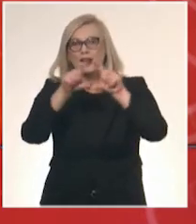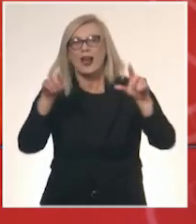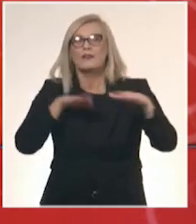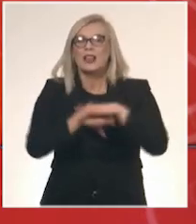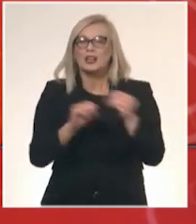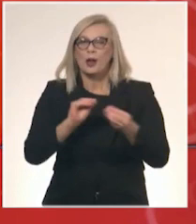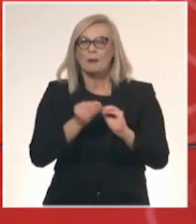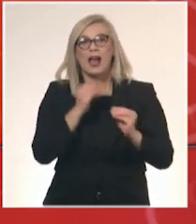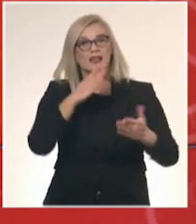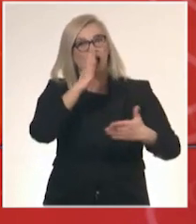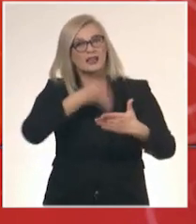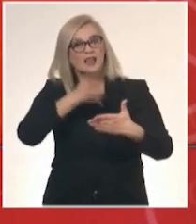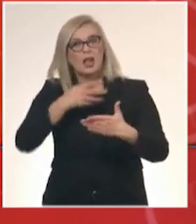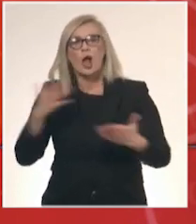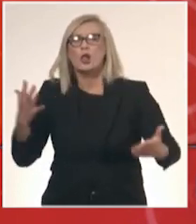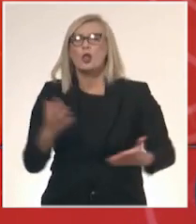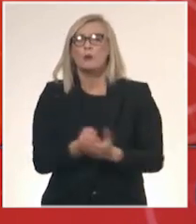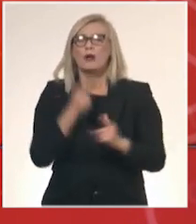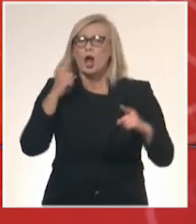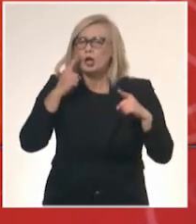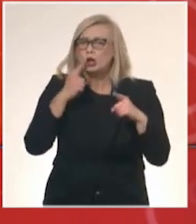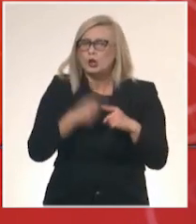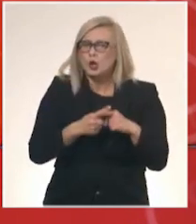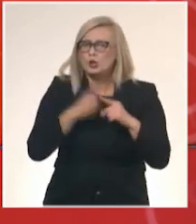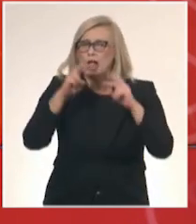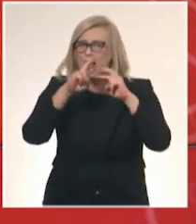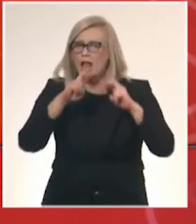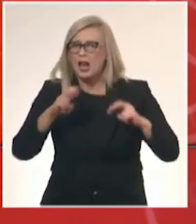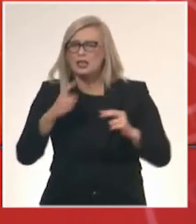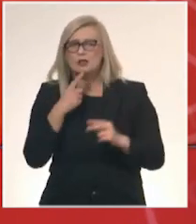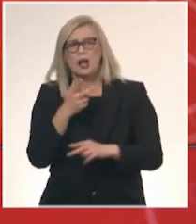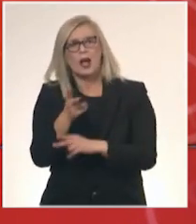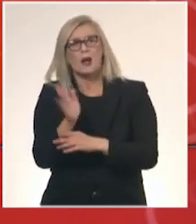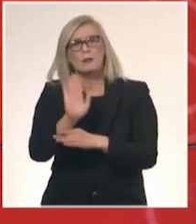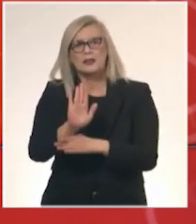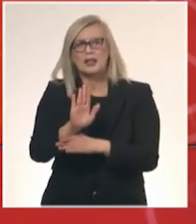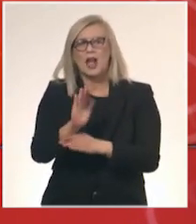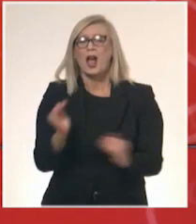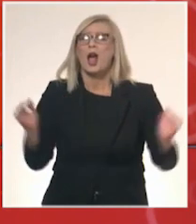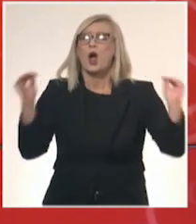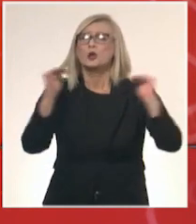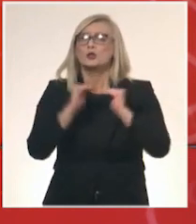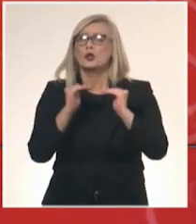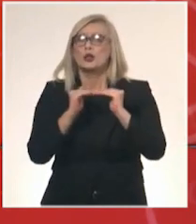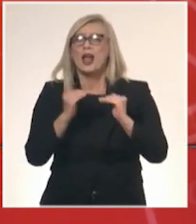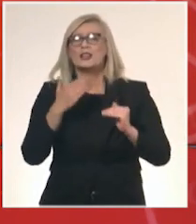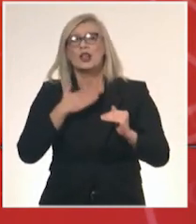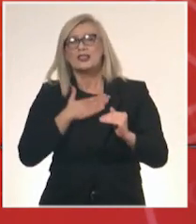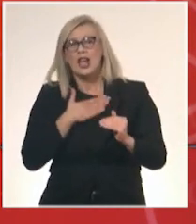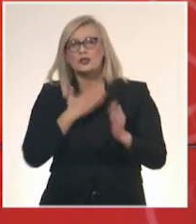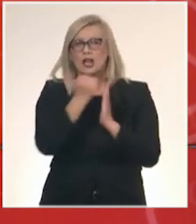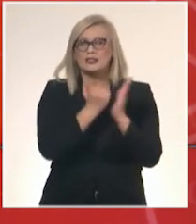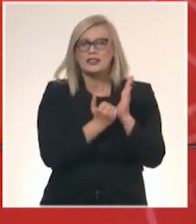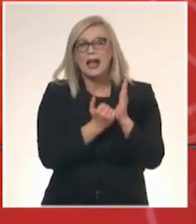скринингот добиваме прецизна аналитичка презентација на состојбата во однос на усогласеността на нашето законодавство